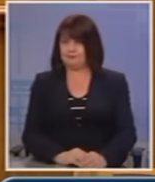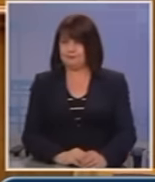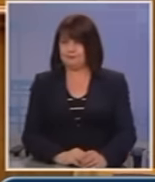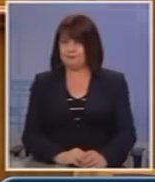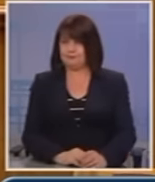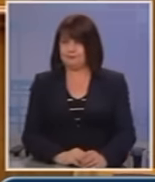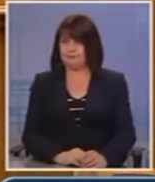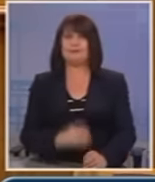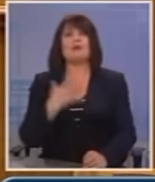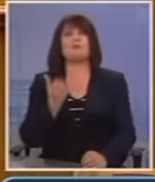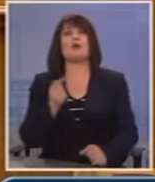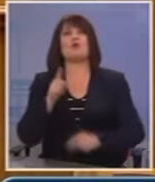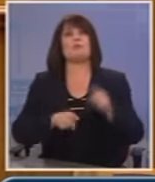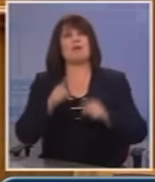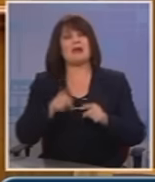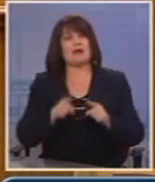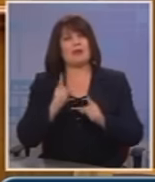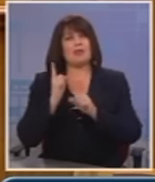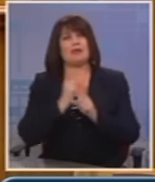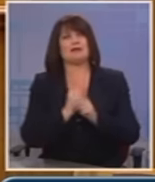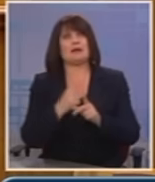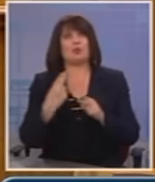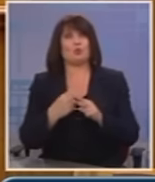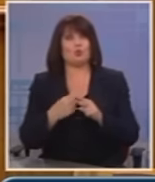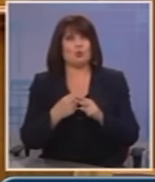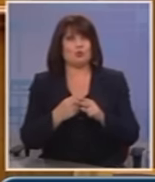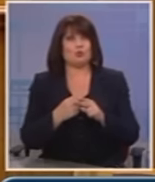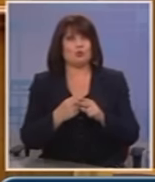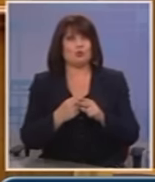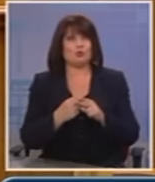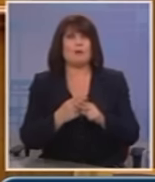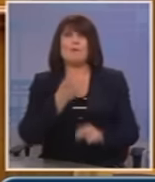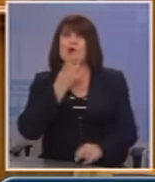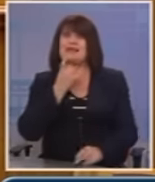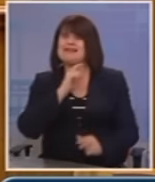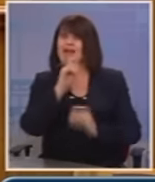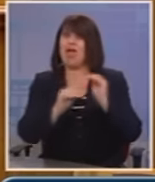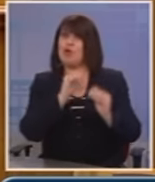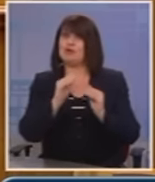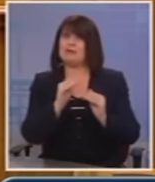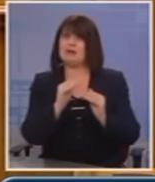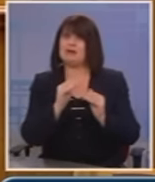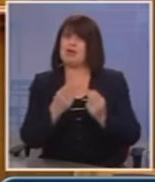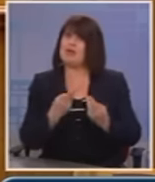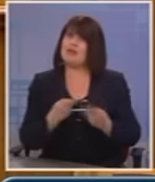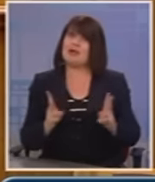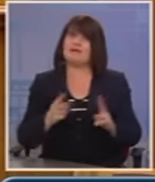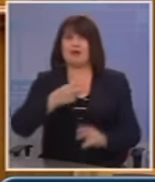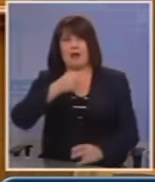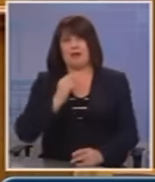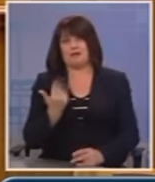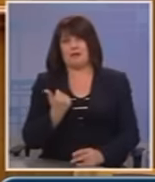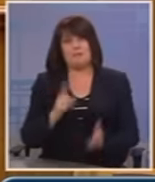Γιατί υπάρχουν και μερικά ακόμα ιδιαίτερα κρίσιμα, αμήλικτα ερωτήματα που δεν επιτρέπεται να μείνουν